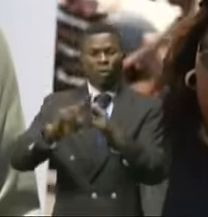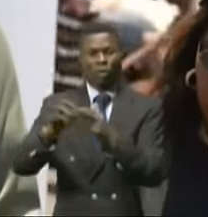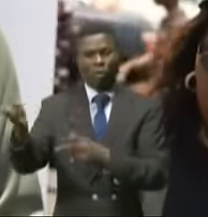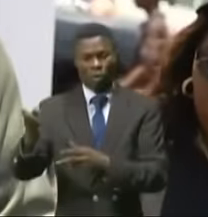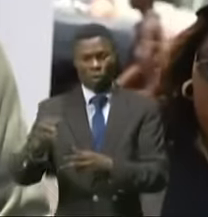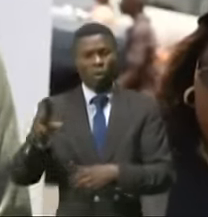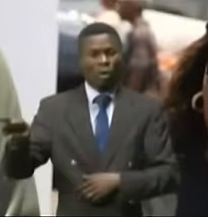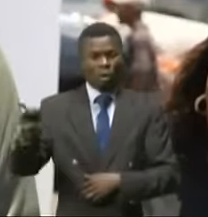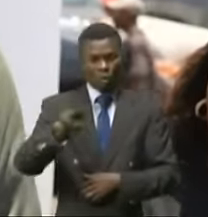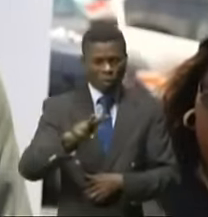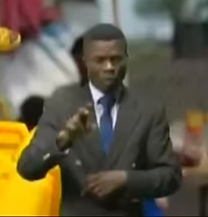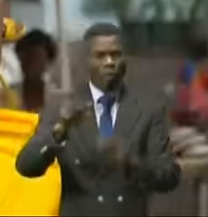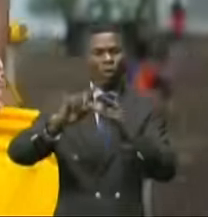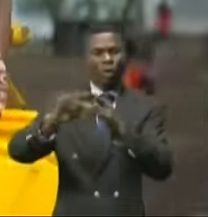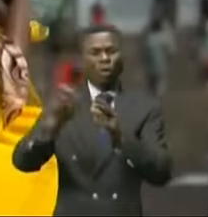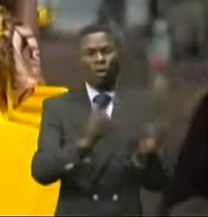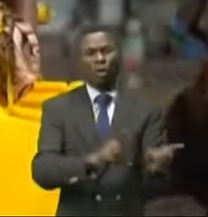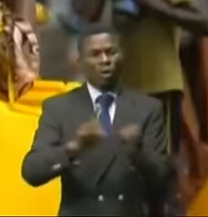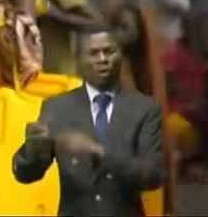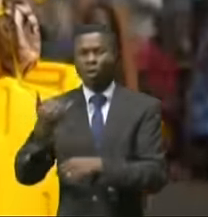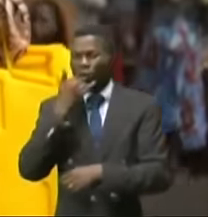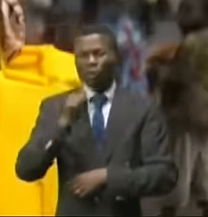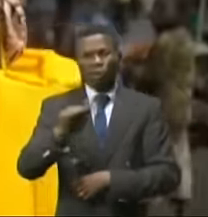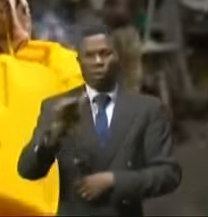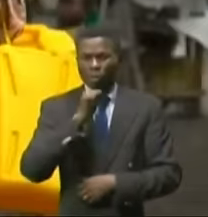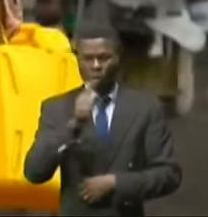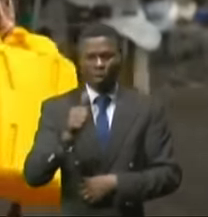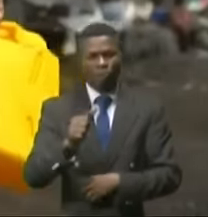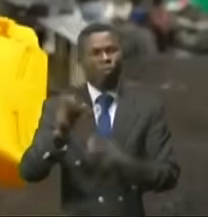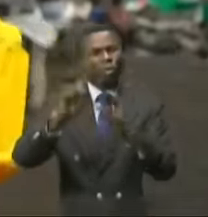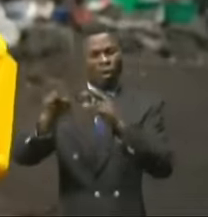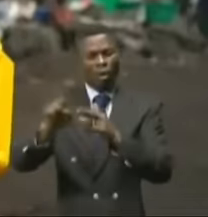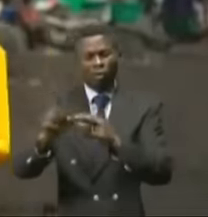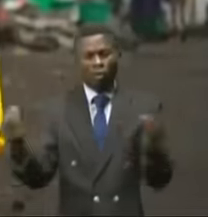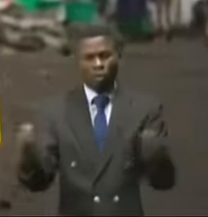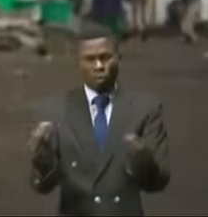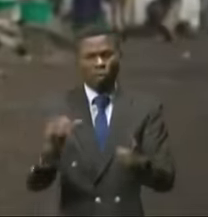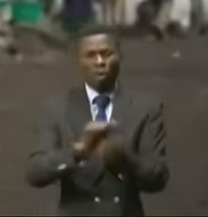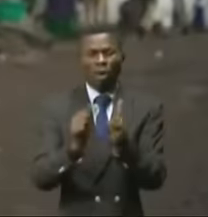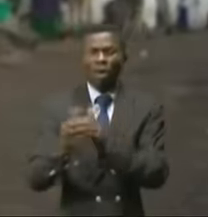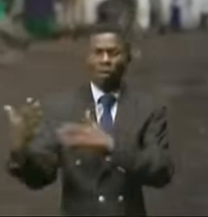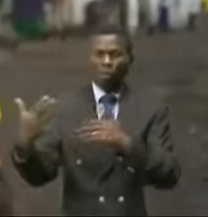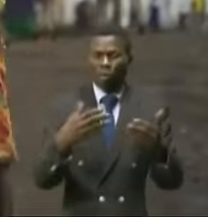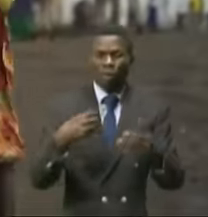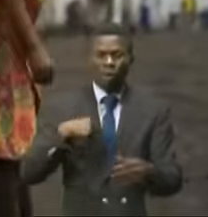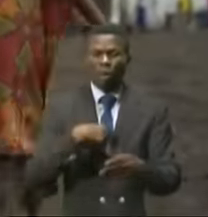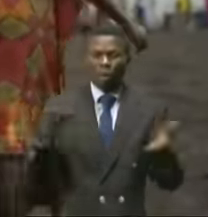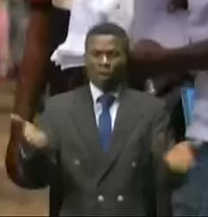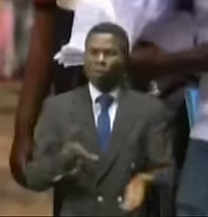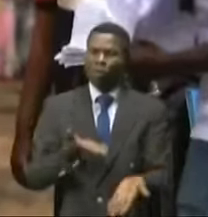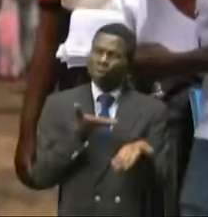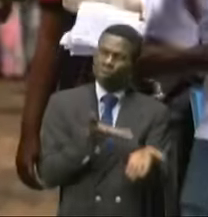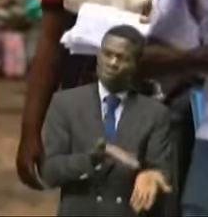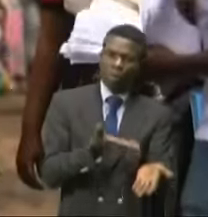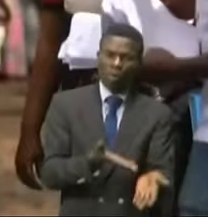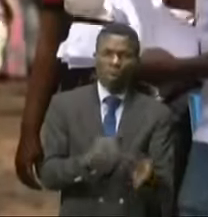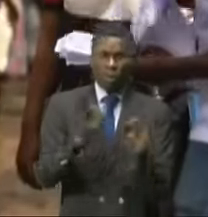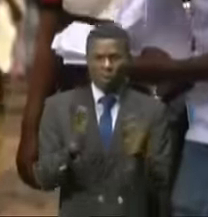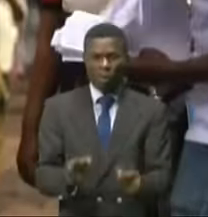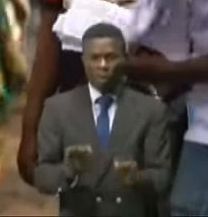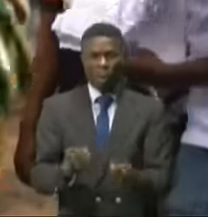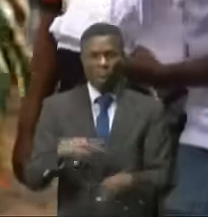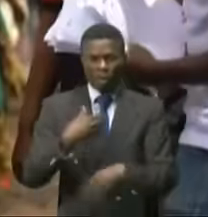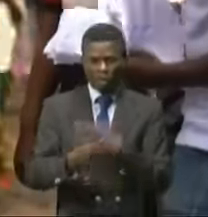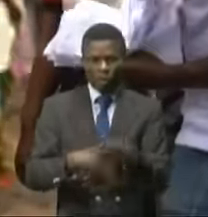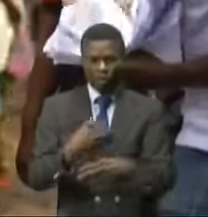sont déjà, ils se déplacent, ce n'est pas de leur faute. Ils se déplacent déjà contraints et nous sommes là pour pouvoir les accompagner en attendant que nous